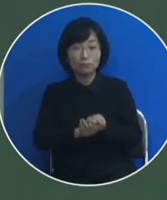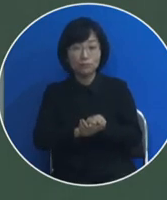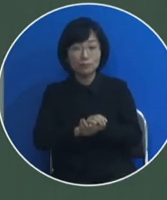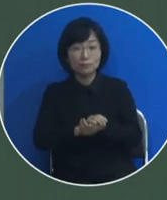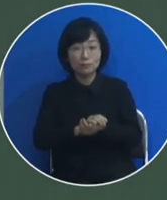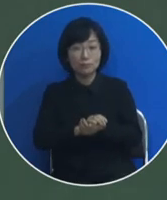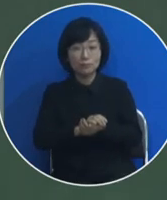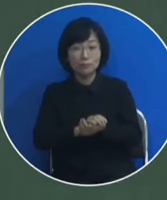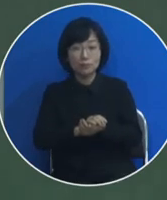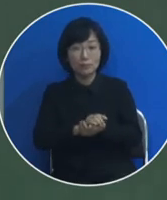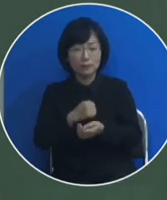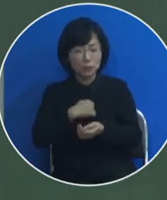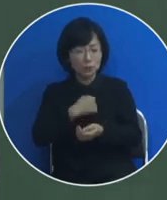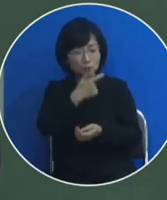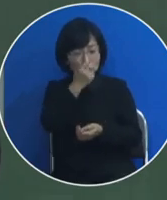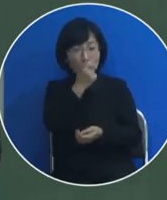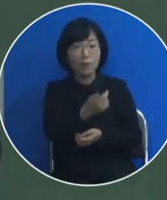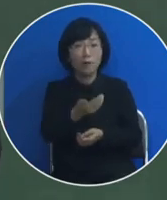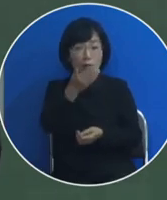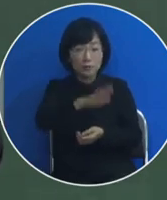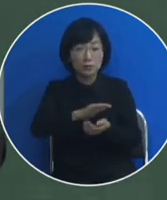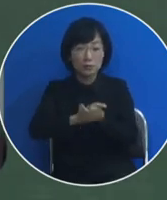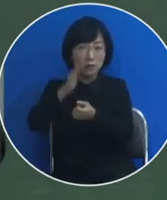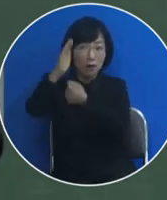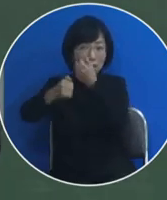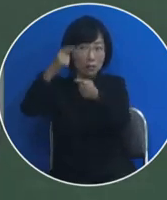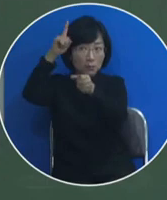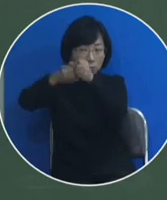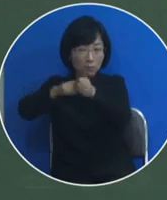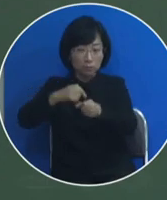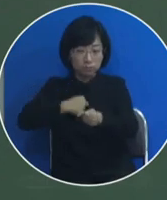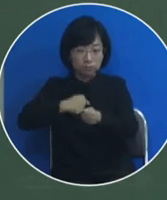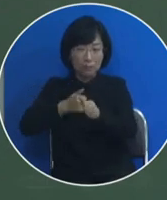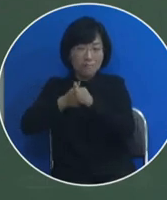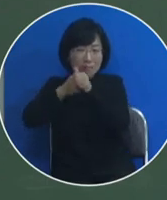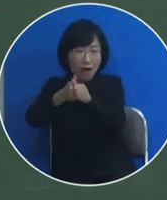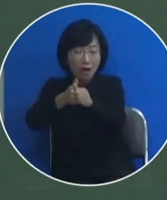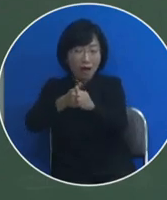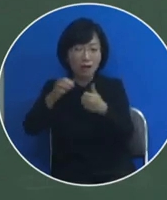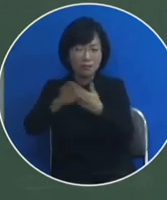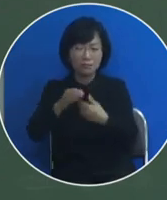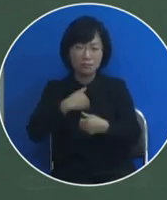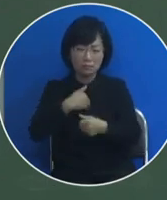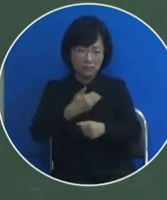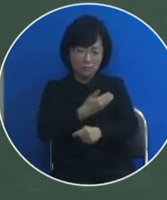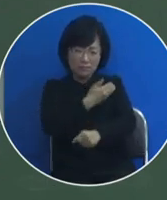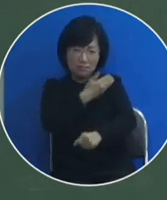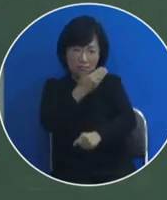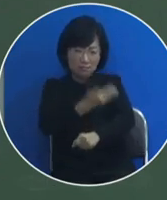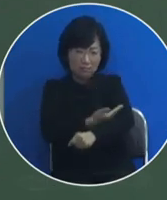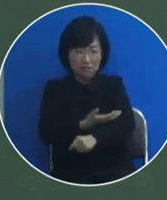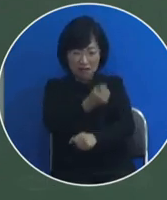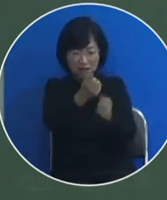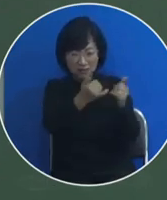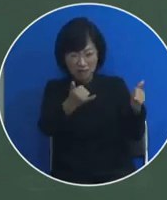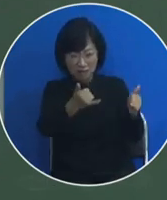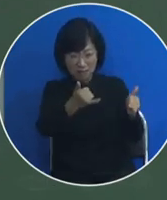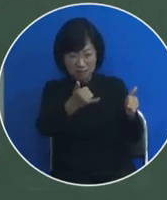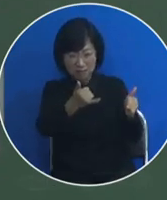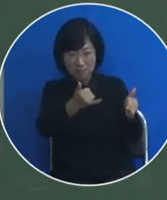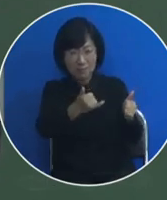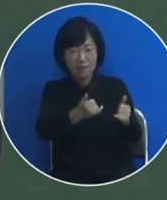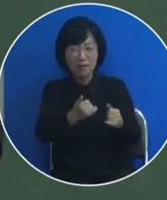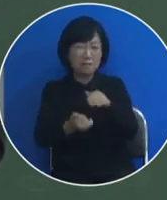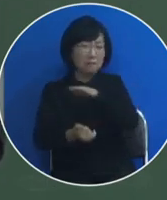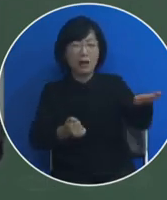능력 있는 사람 못하는 거 할 수 있어요. If that is so, no matter how powerless you may be, if you remain inside of God's absolute plan and put it into action, you can do things that people of